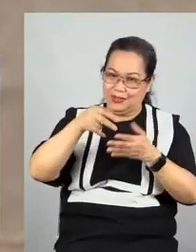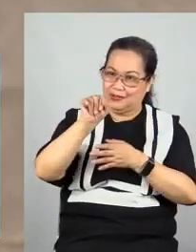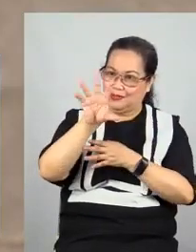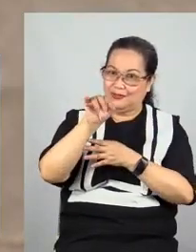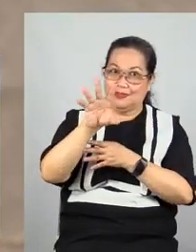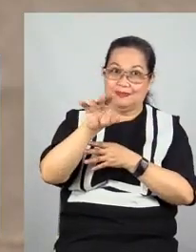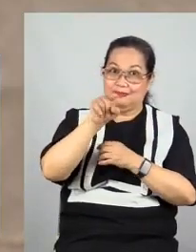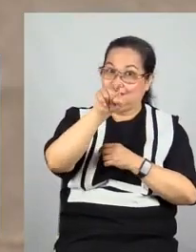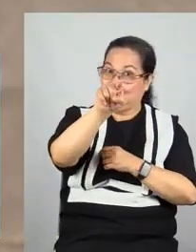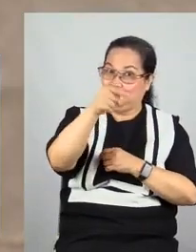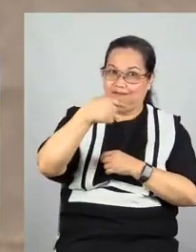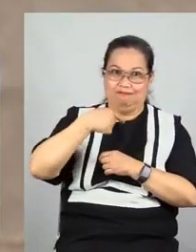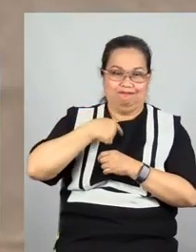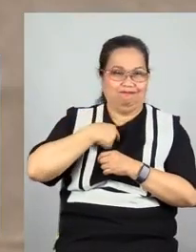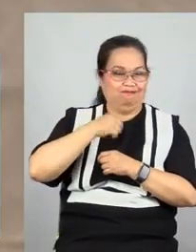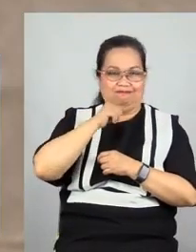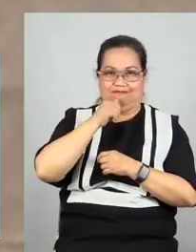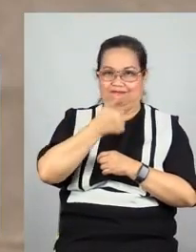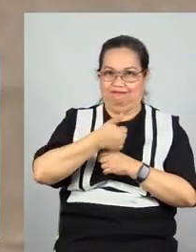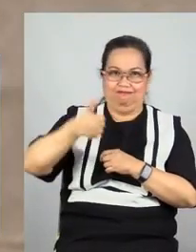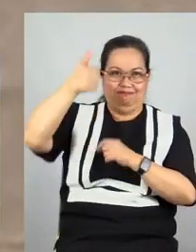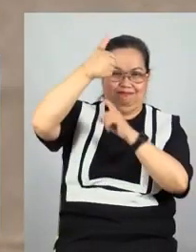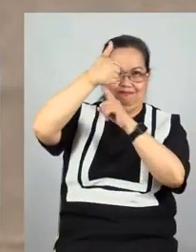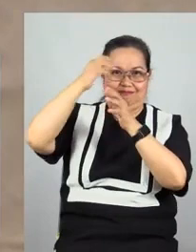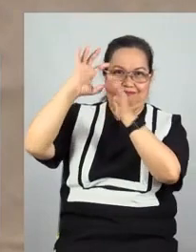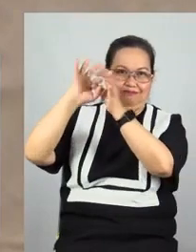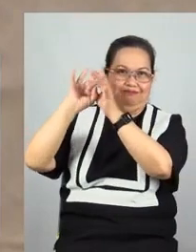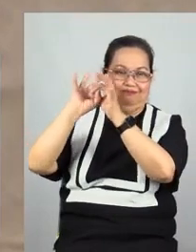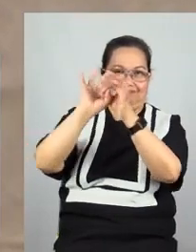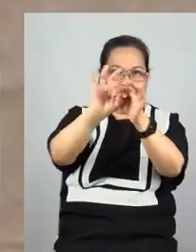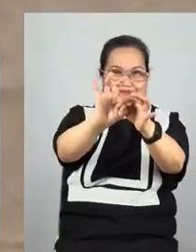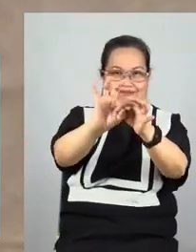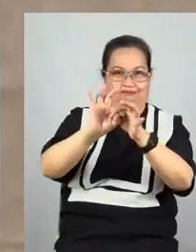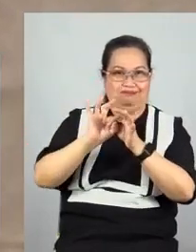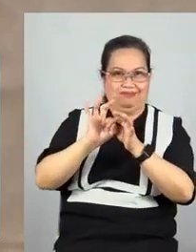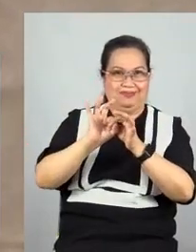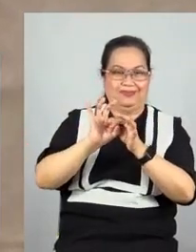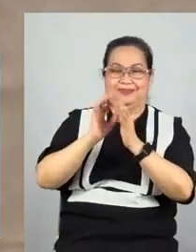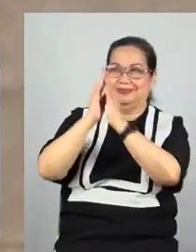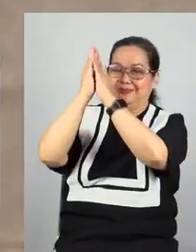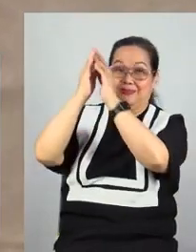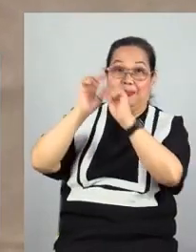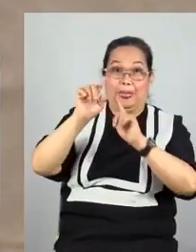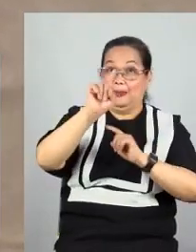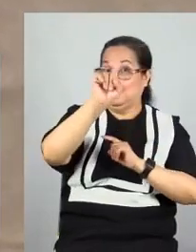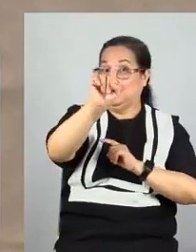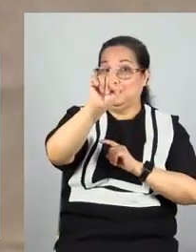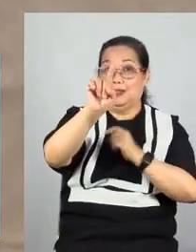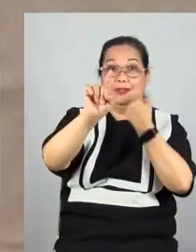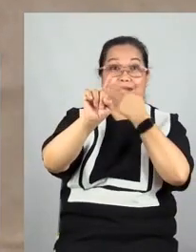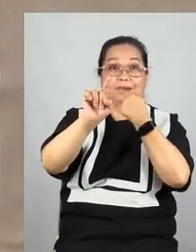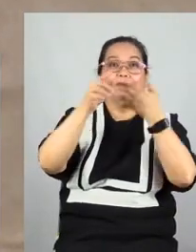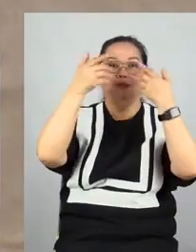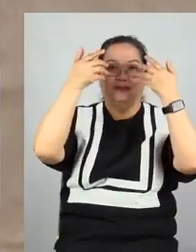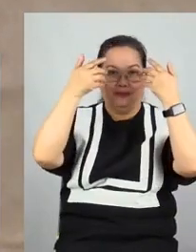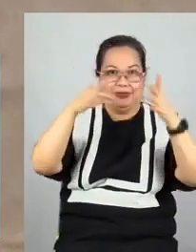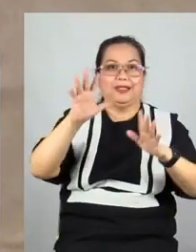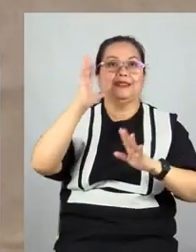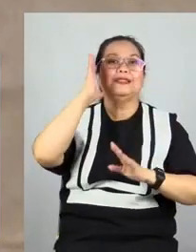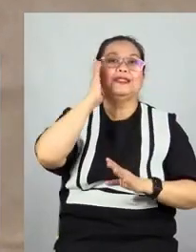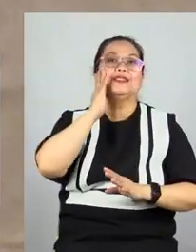"For we do not have a high priest who is unable to sympathize with our weaknesses, but one who in every